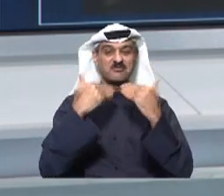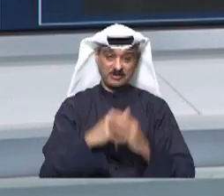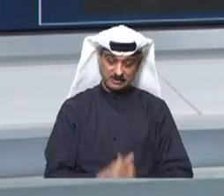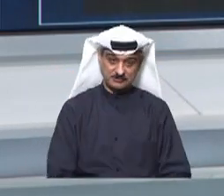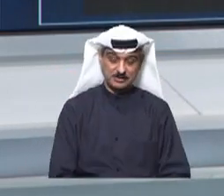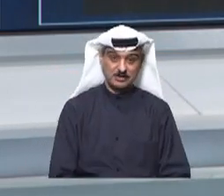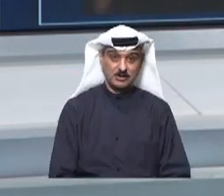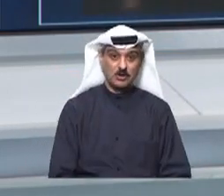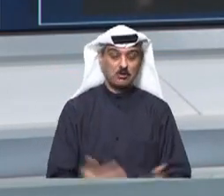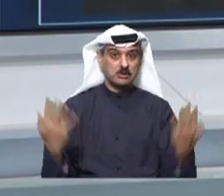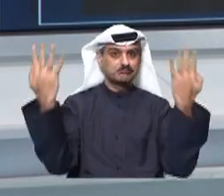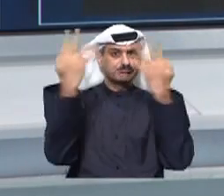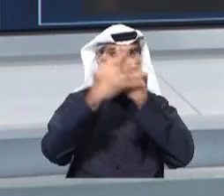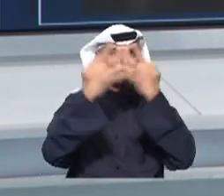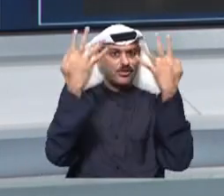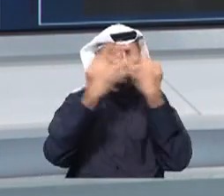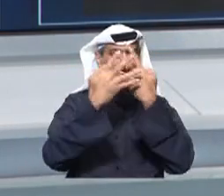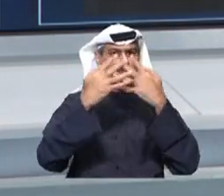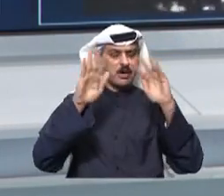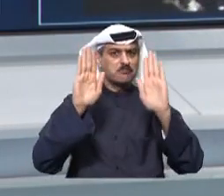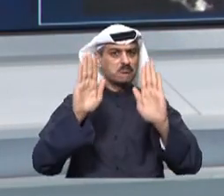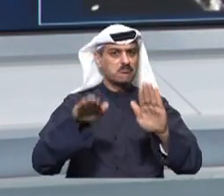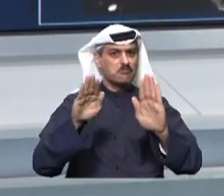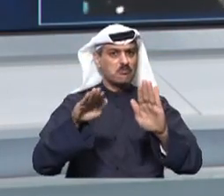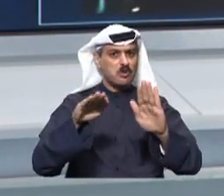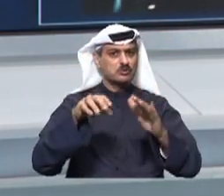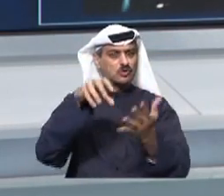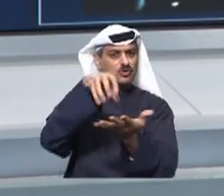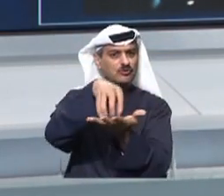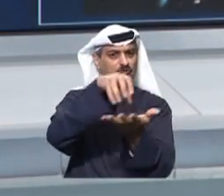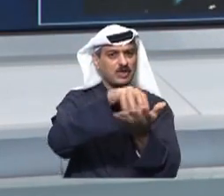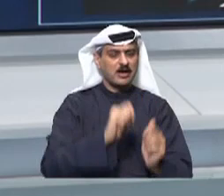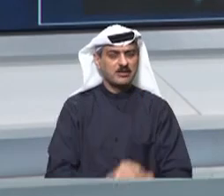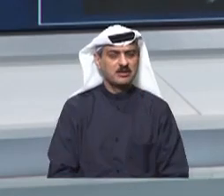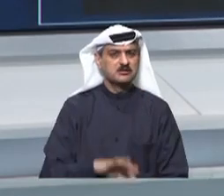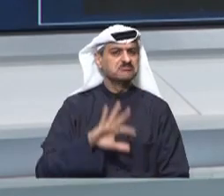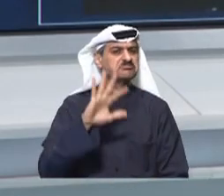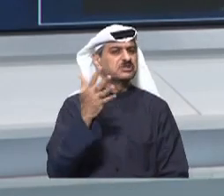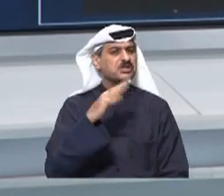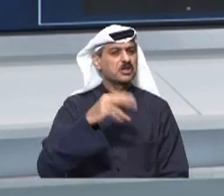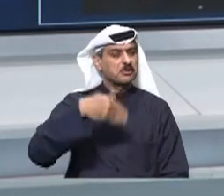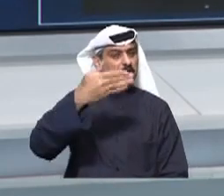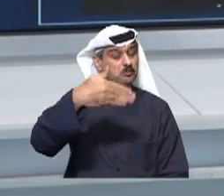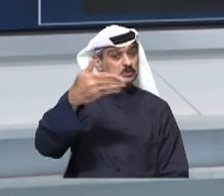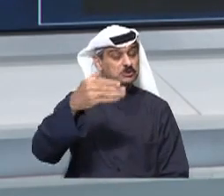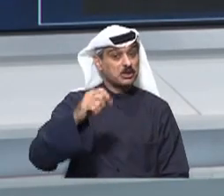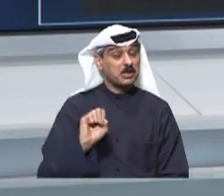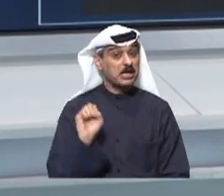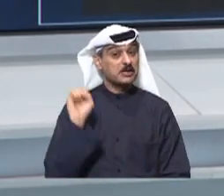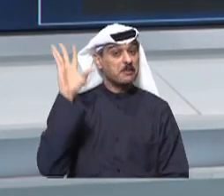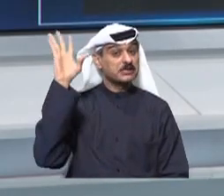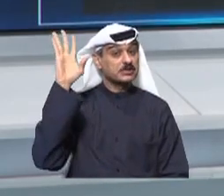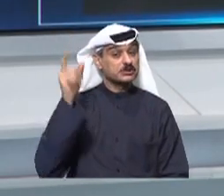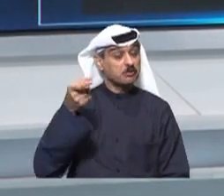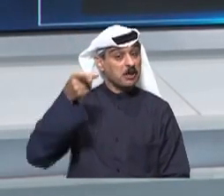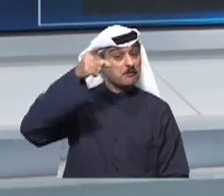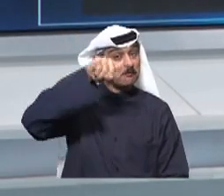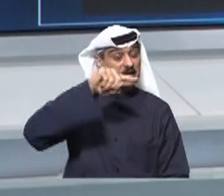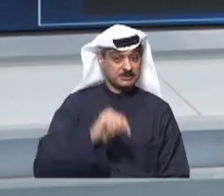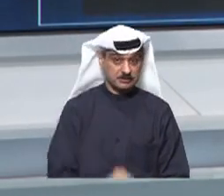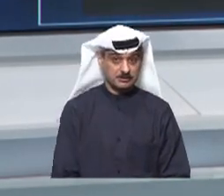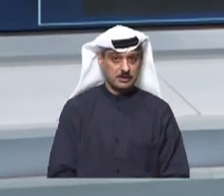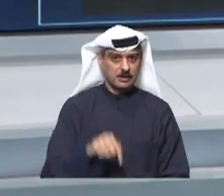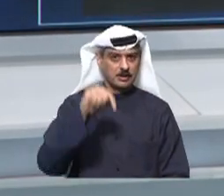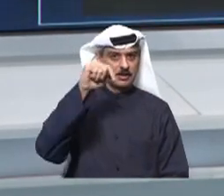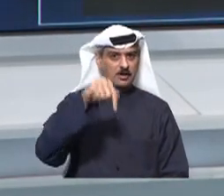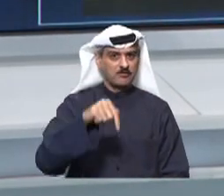فرص تشكل الضباب لا زالت واردة على بعض المناطق، واللي متوقع أنها راح تستمر معنا حتى ساعات الصباح الأولى من يوم الغد. لذلك